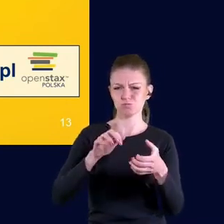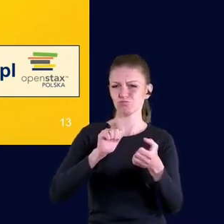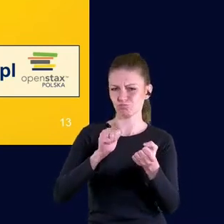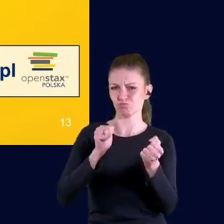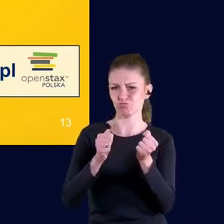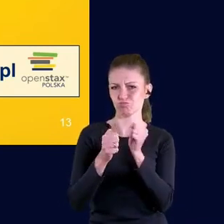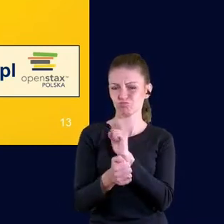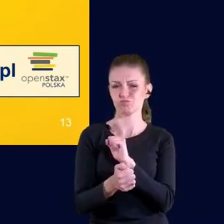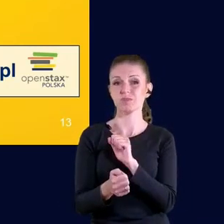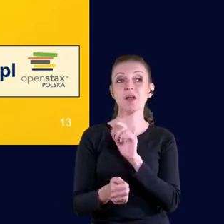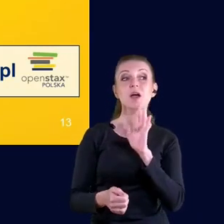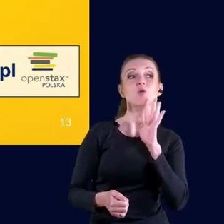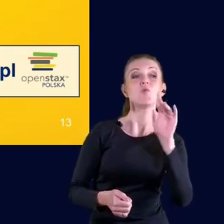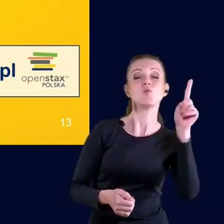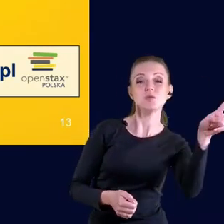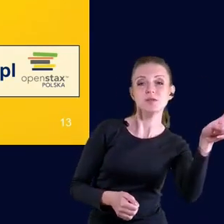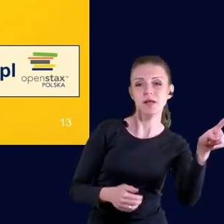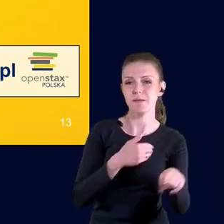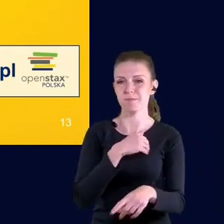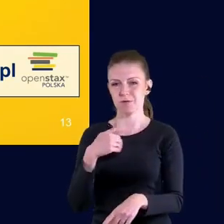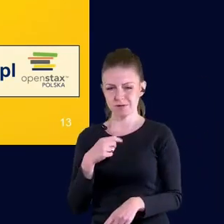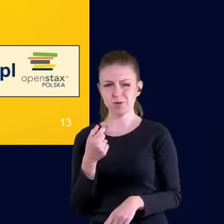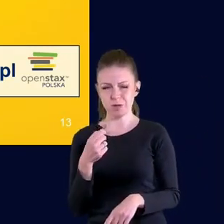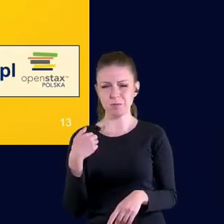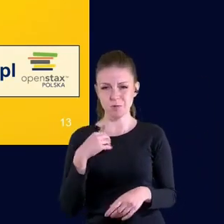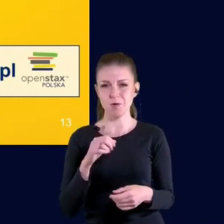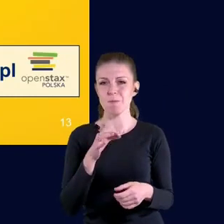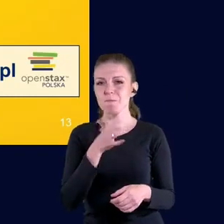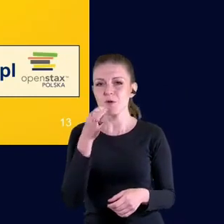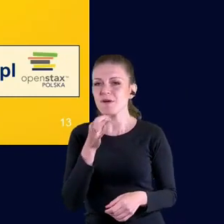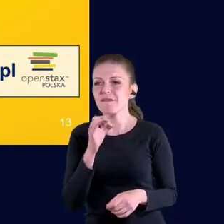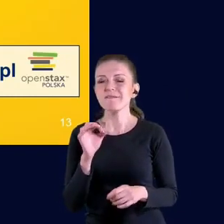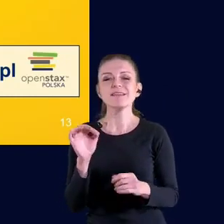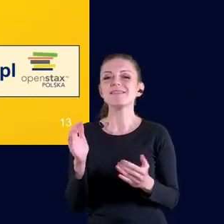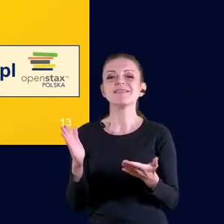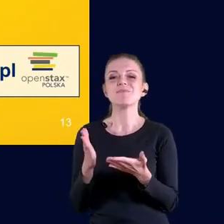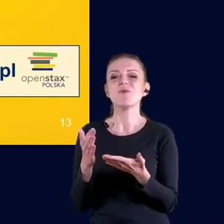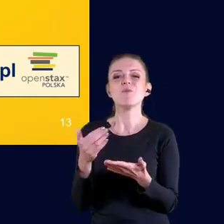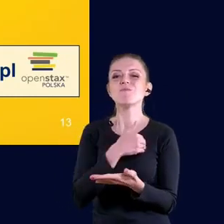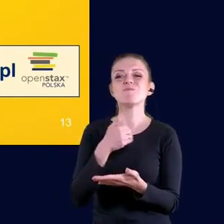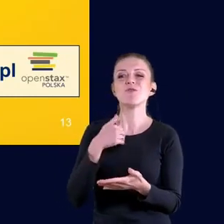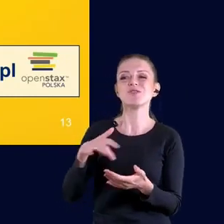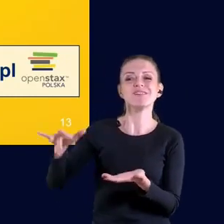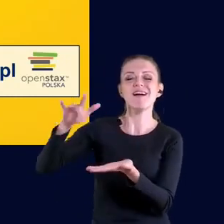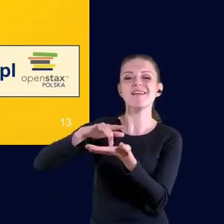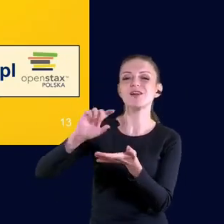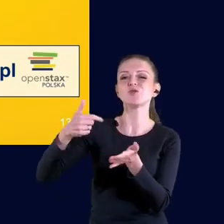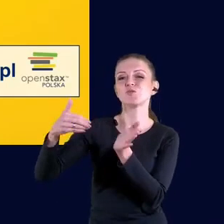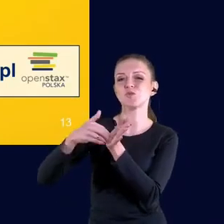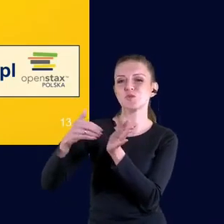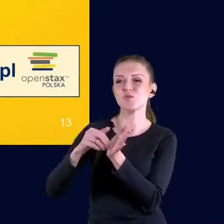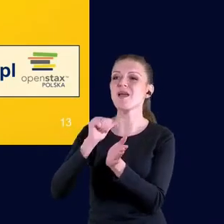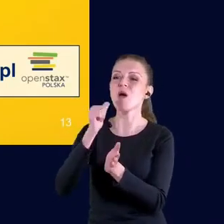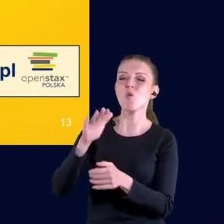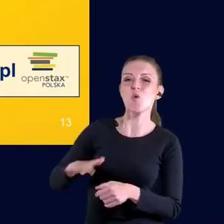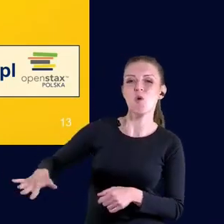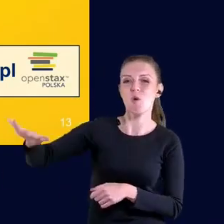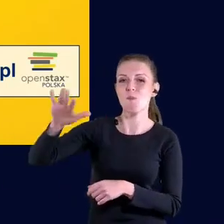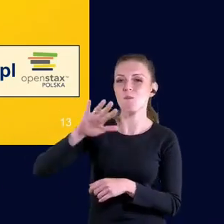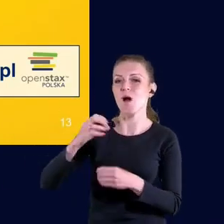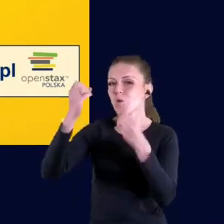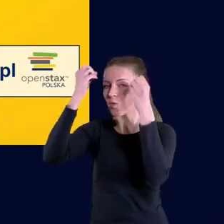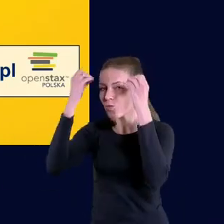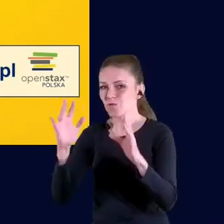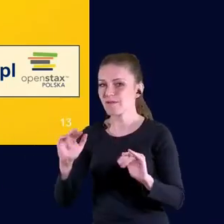amerykańskiej dostosowana do polskich do polskiego rynku i do i europejskiego europejskiego kręgu